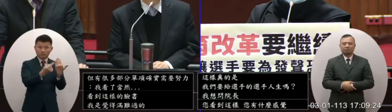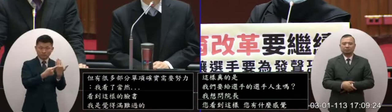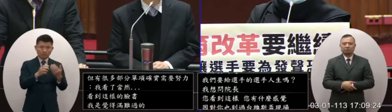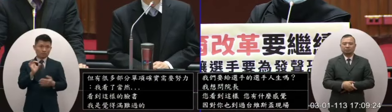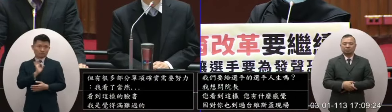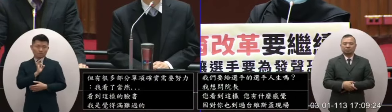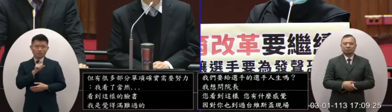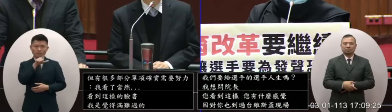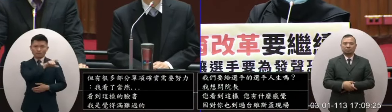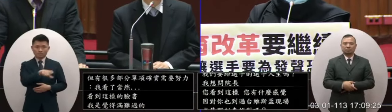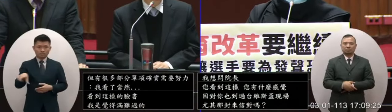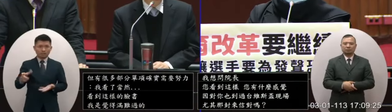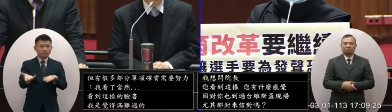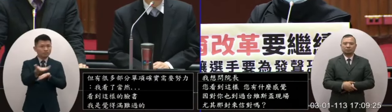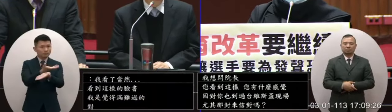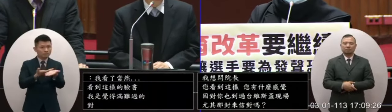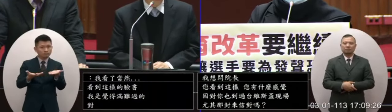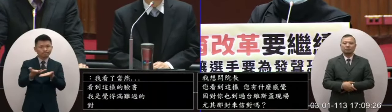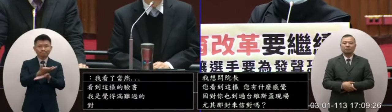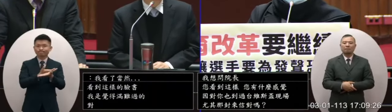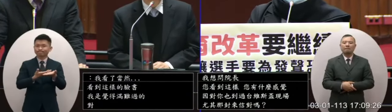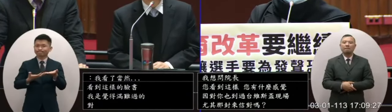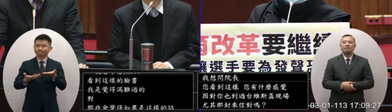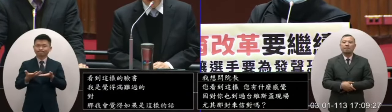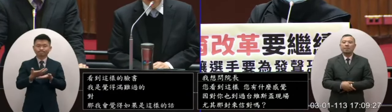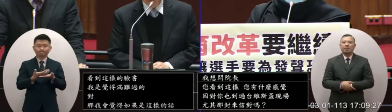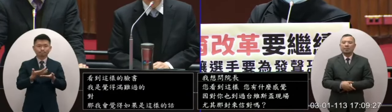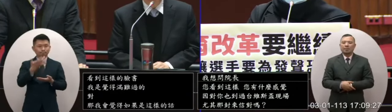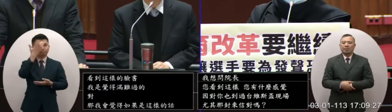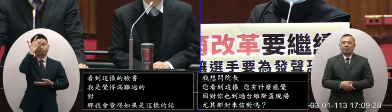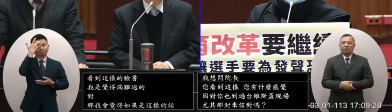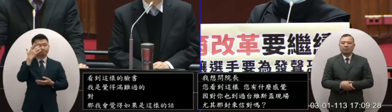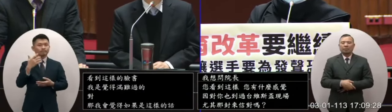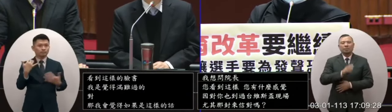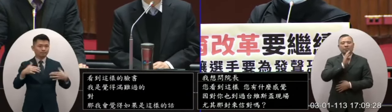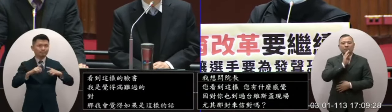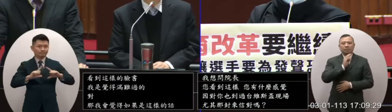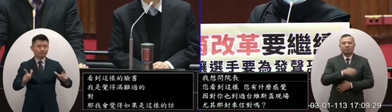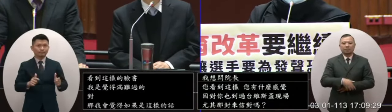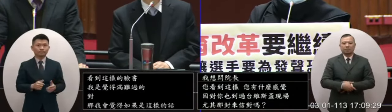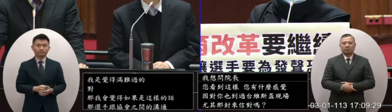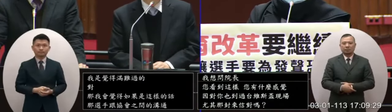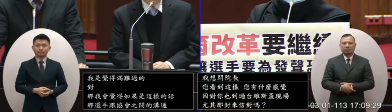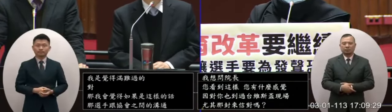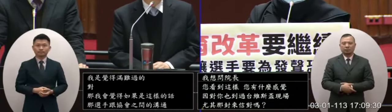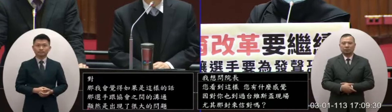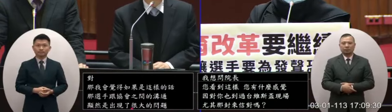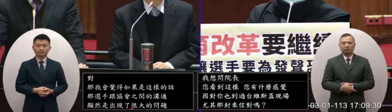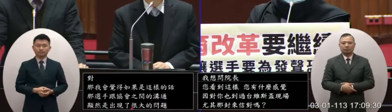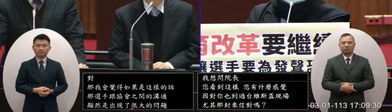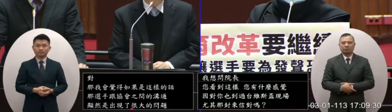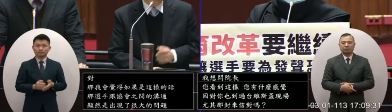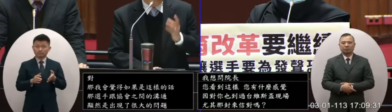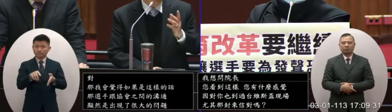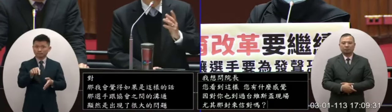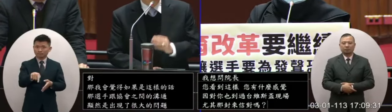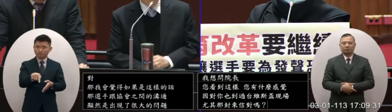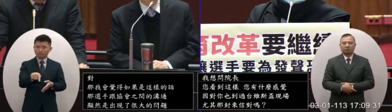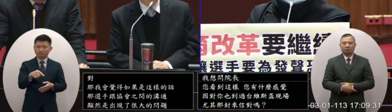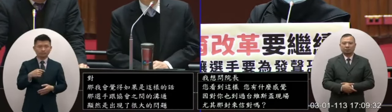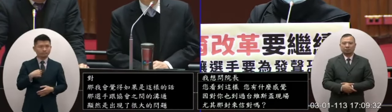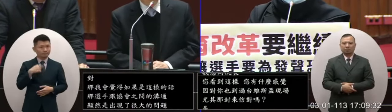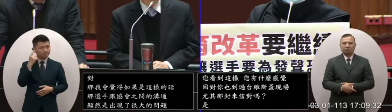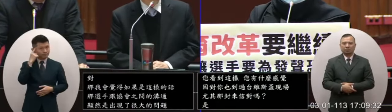间的沟通显然是出现了很大的问题。 是。 那这一个部分呢，我想这